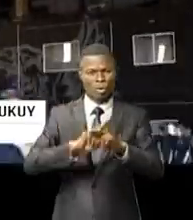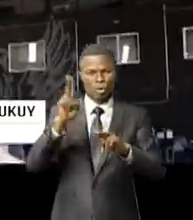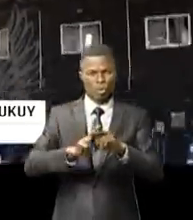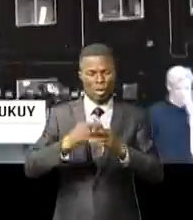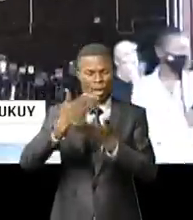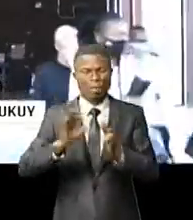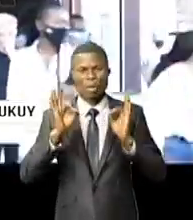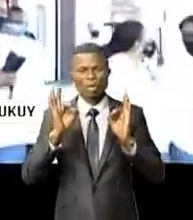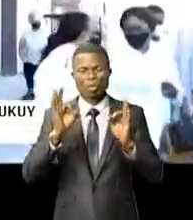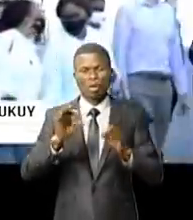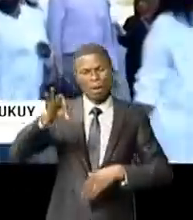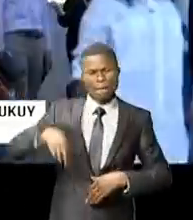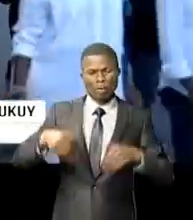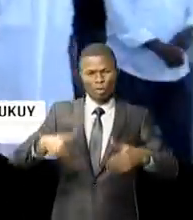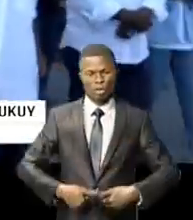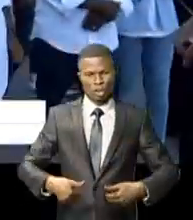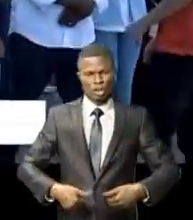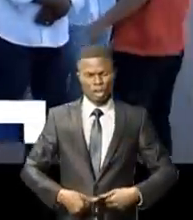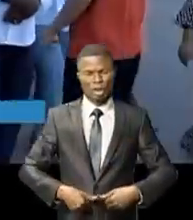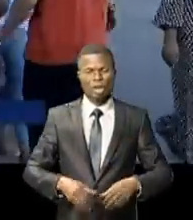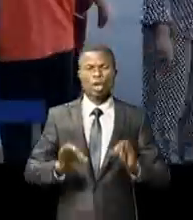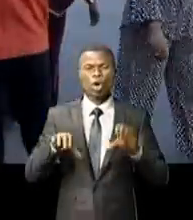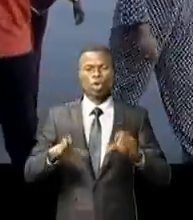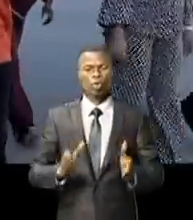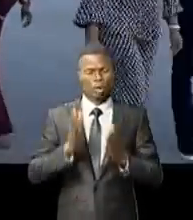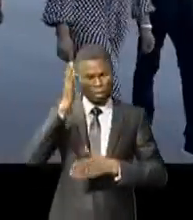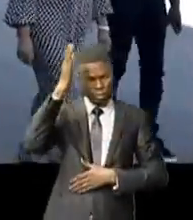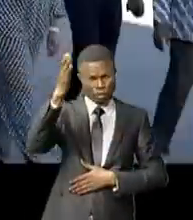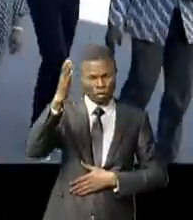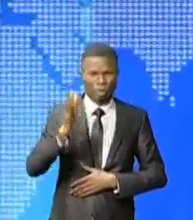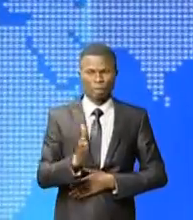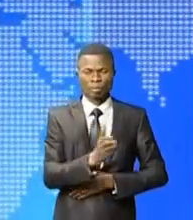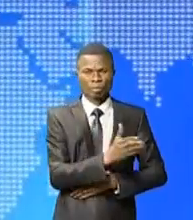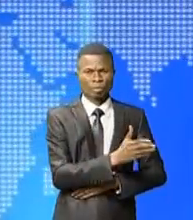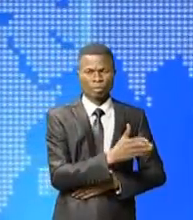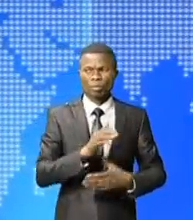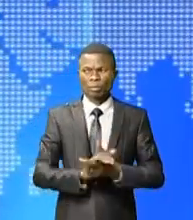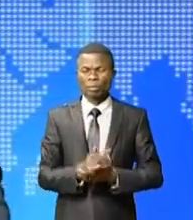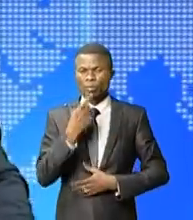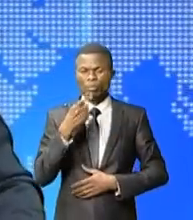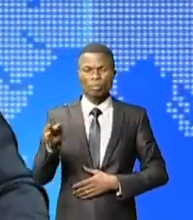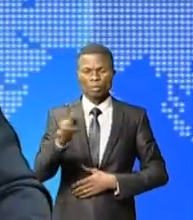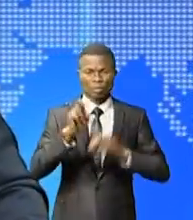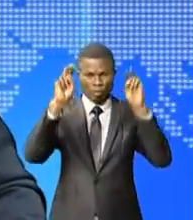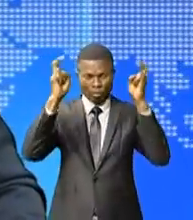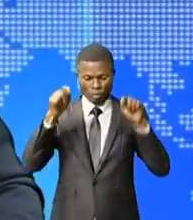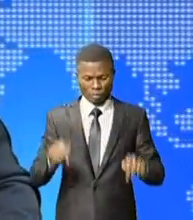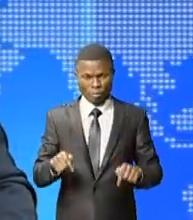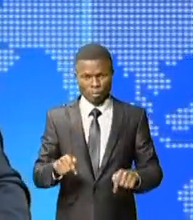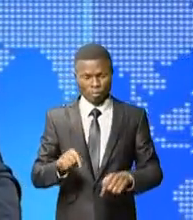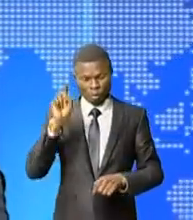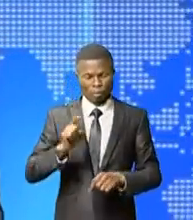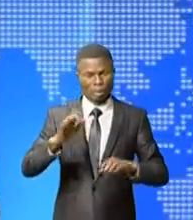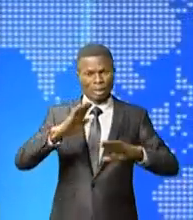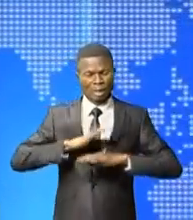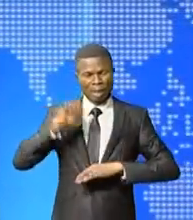branche au profit de prochains lauréats du programme Excellencia. Et je lisais également un titre de ce journal, voulant répondre